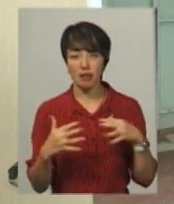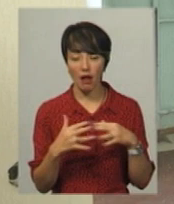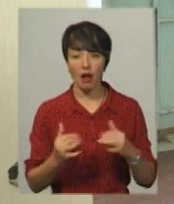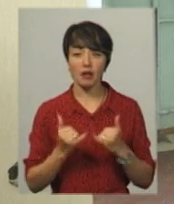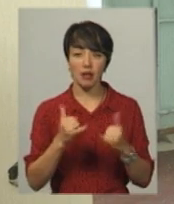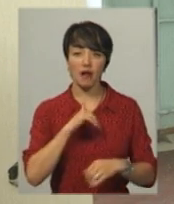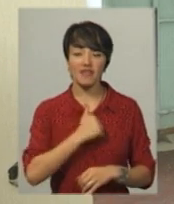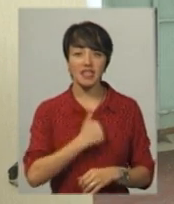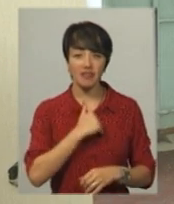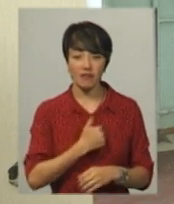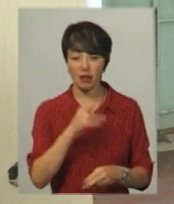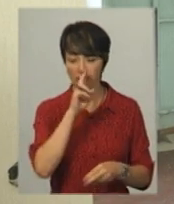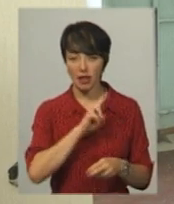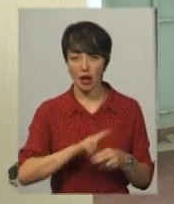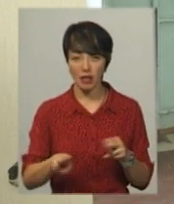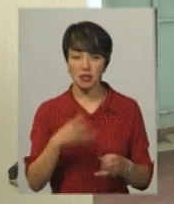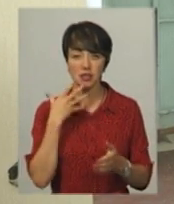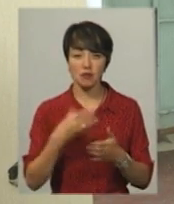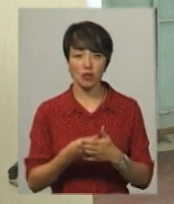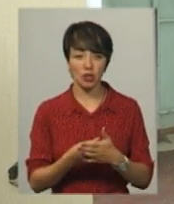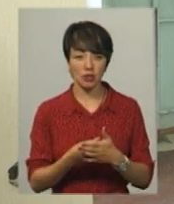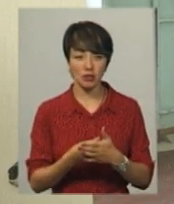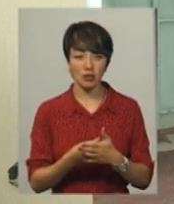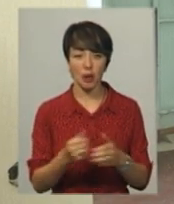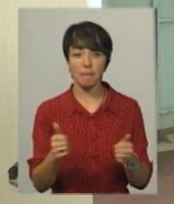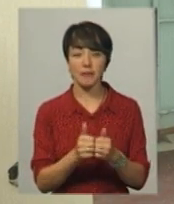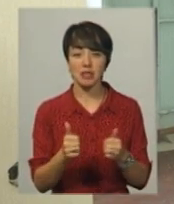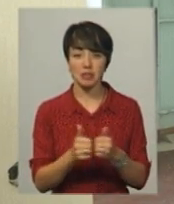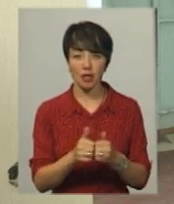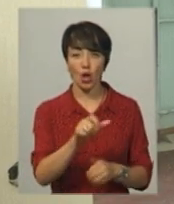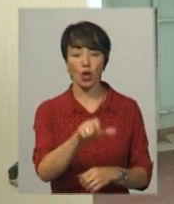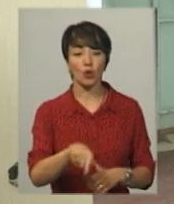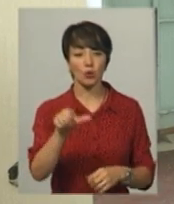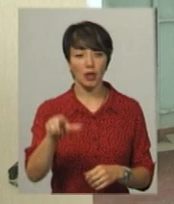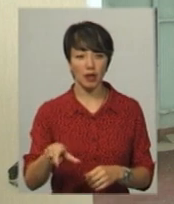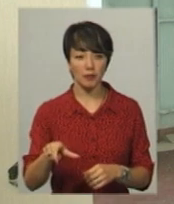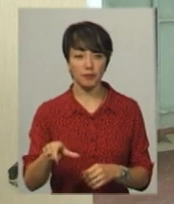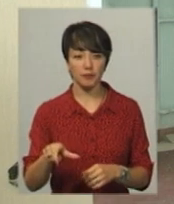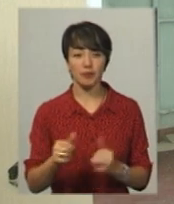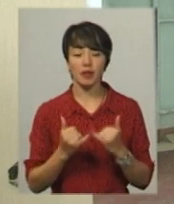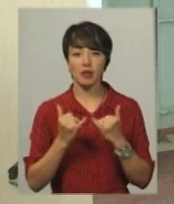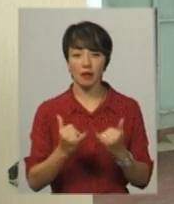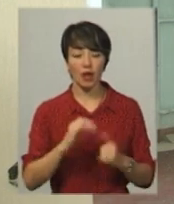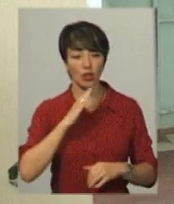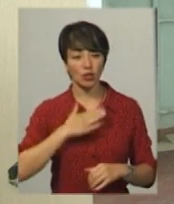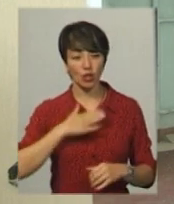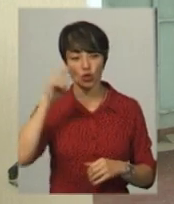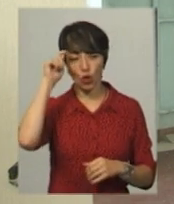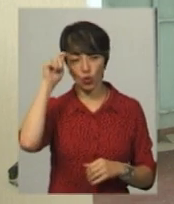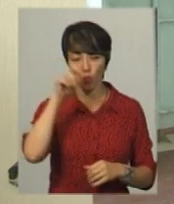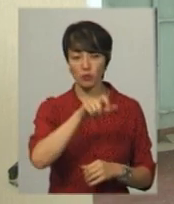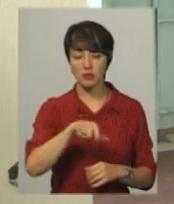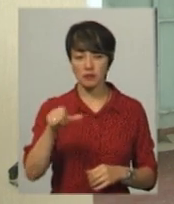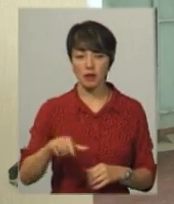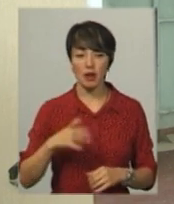для вдів, які втратили своїх близьких людей, для наших хлопців,